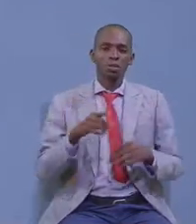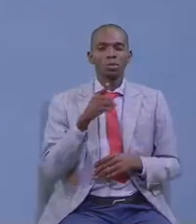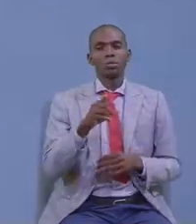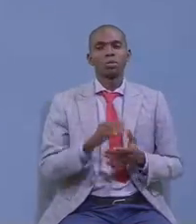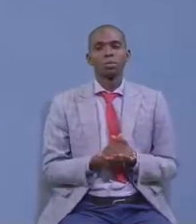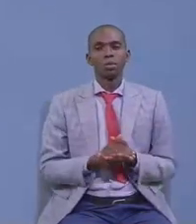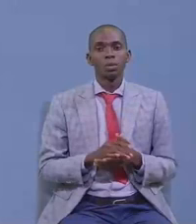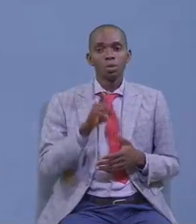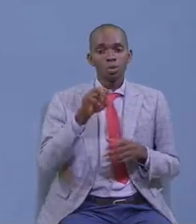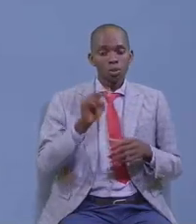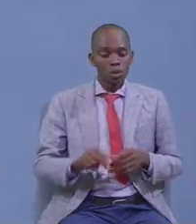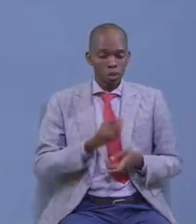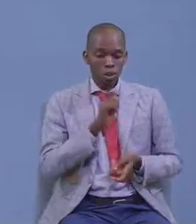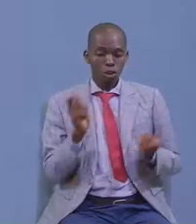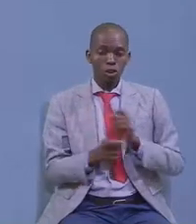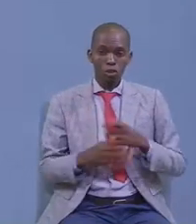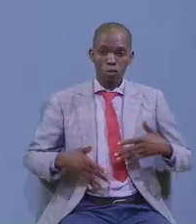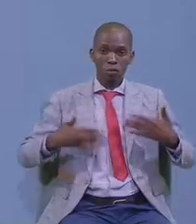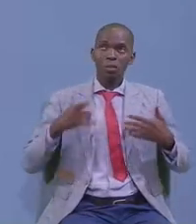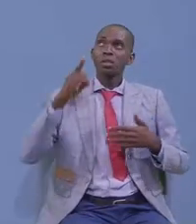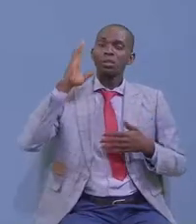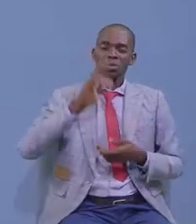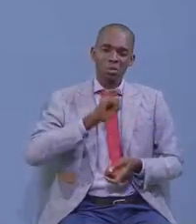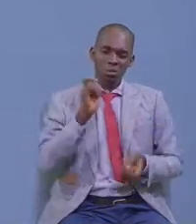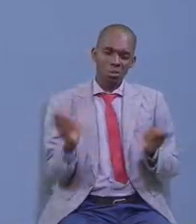Veux-tu la transformation, il va te transformer.